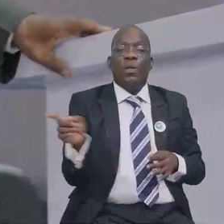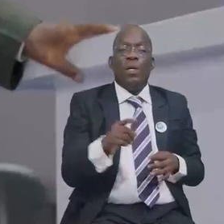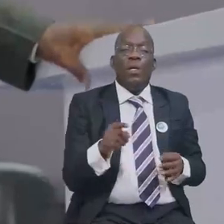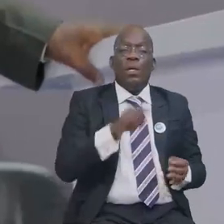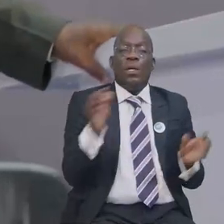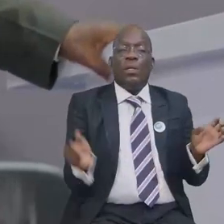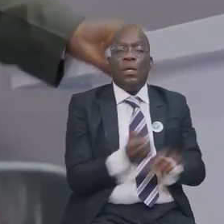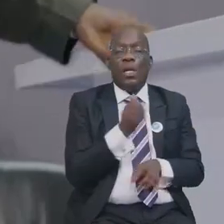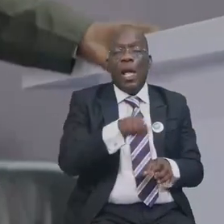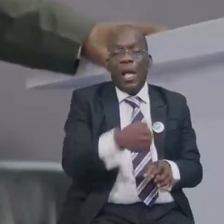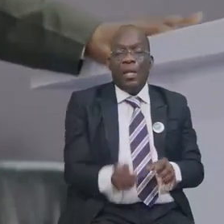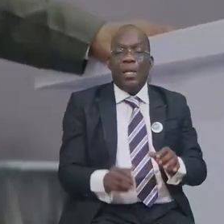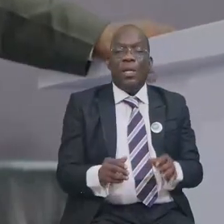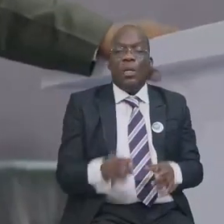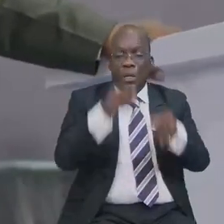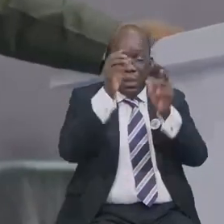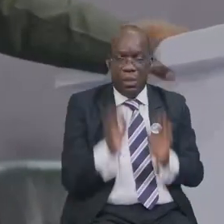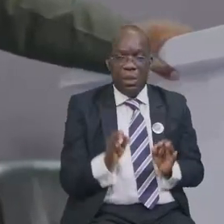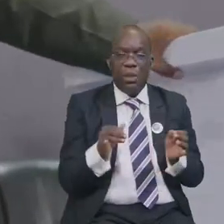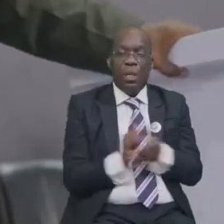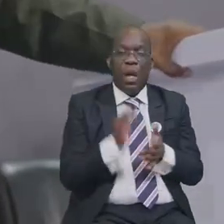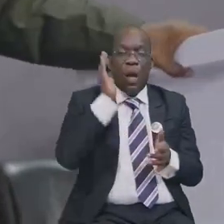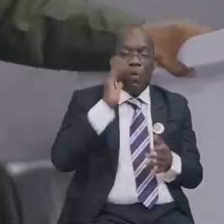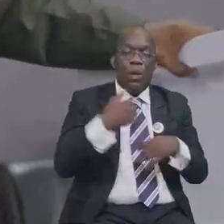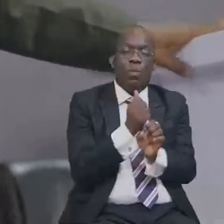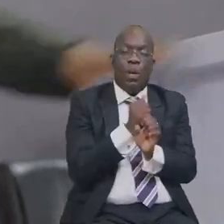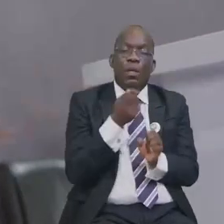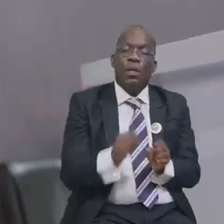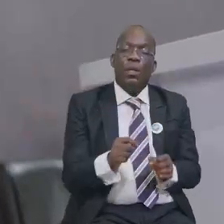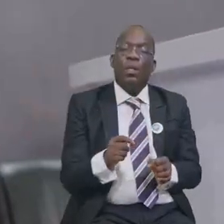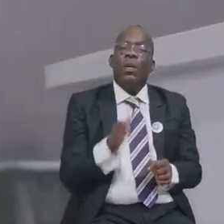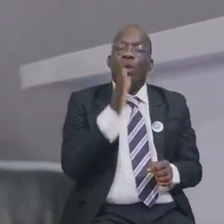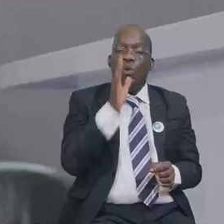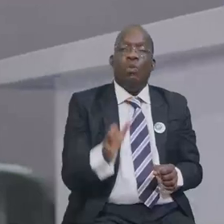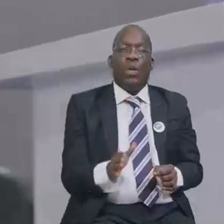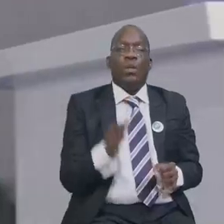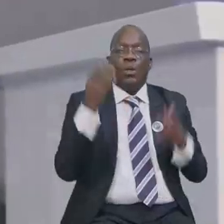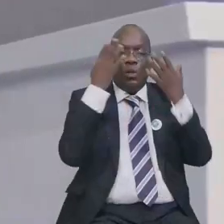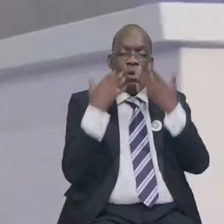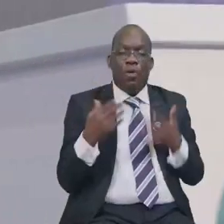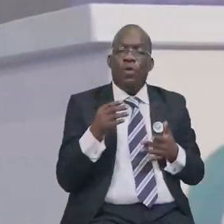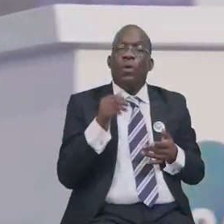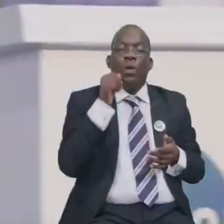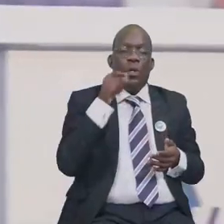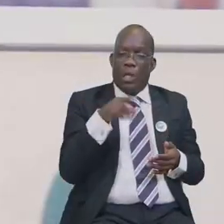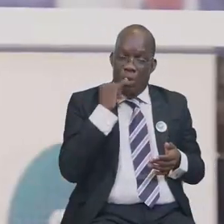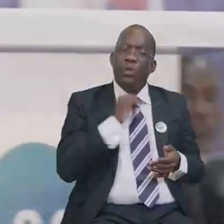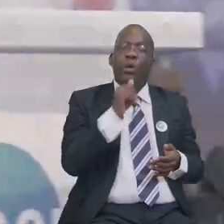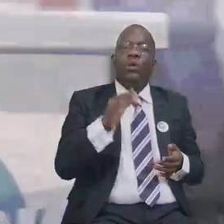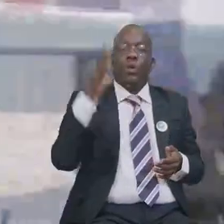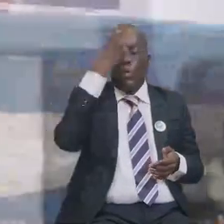qui va amener la femme à être attristée. Elle n'est pas assez belle. Et il y a des gens